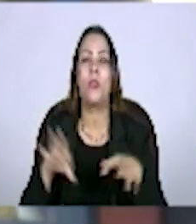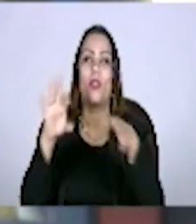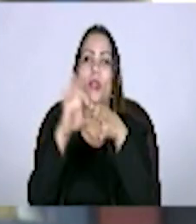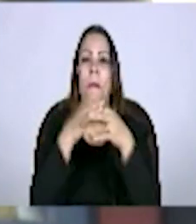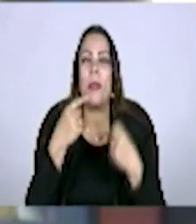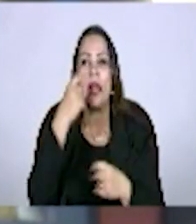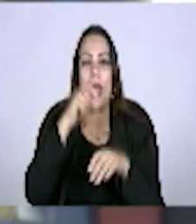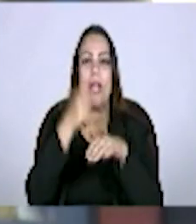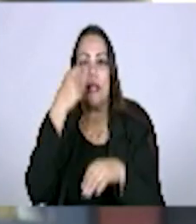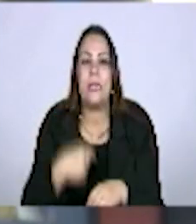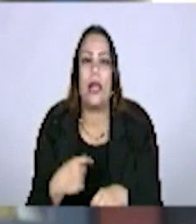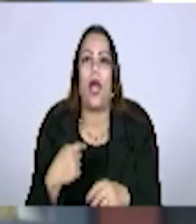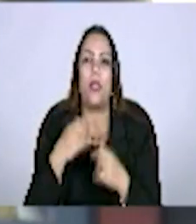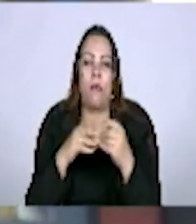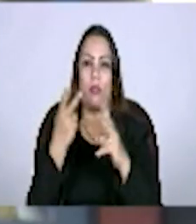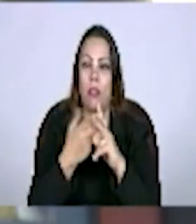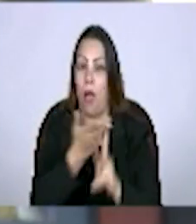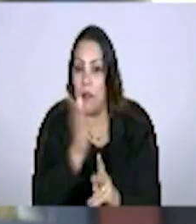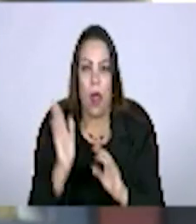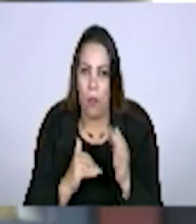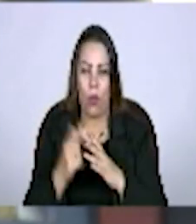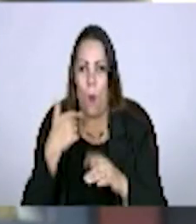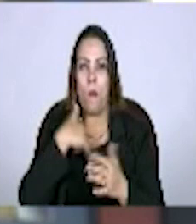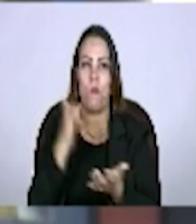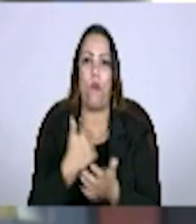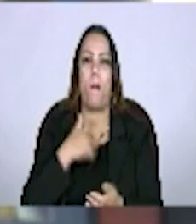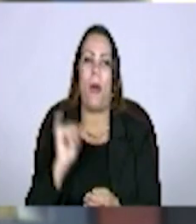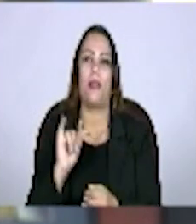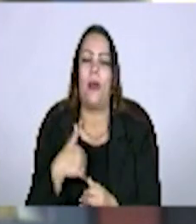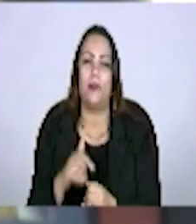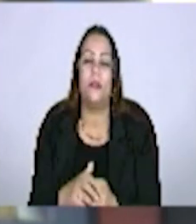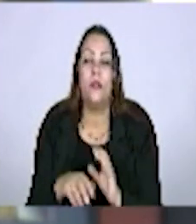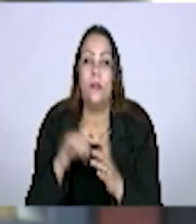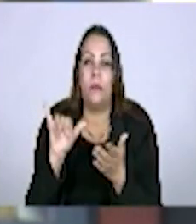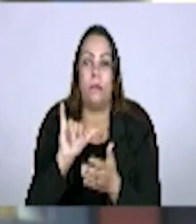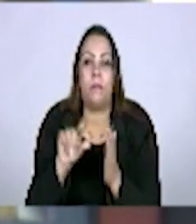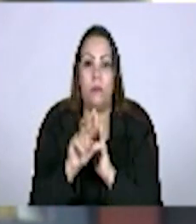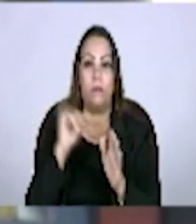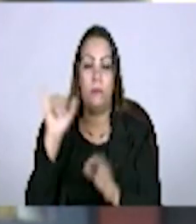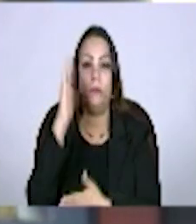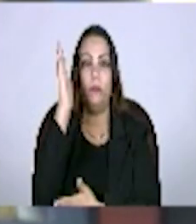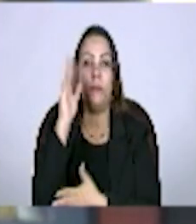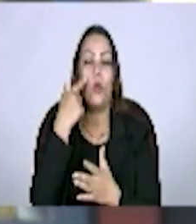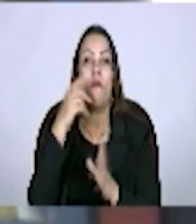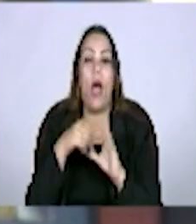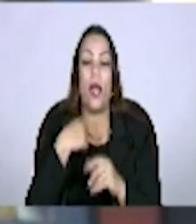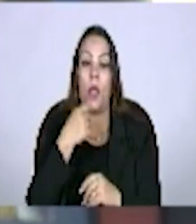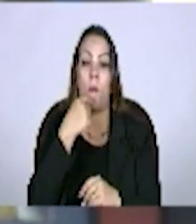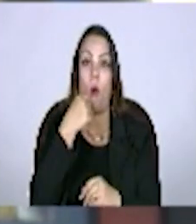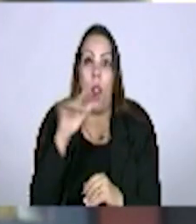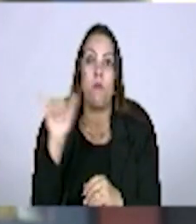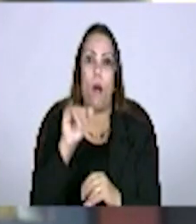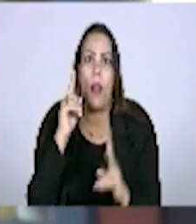بالانسان ولا تتصل بالاخرين يعني هو ده الصفه الاساسيه فيهم يعني قبل ان افرض